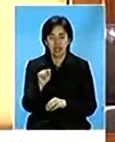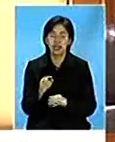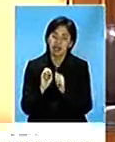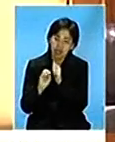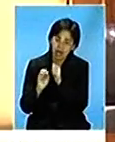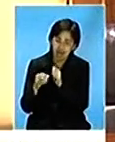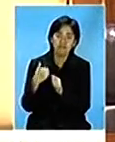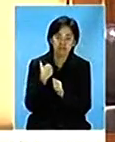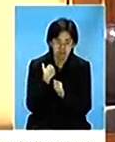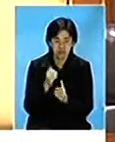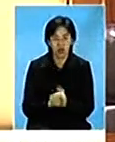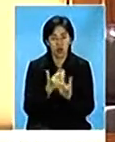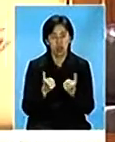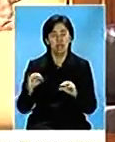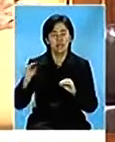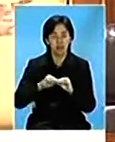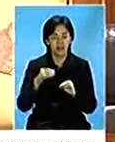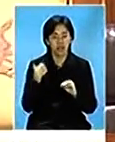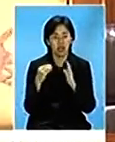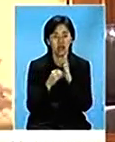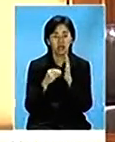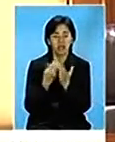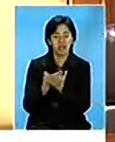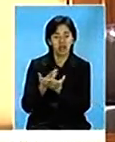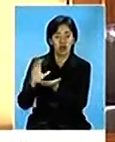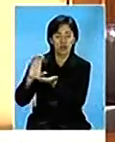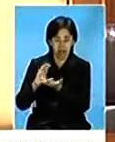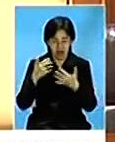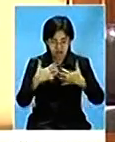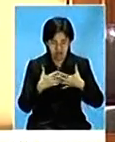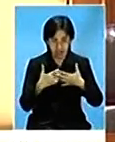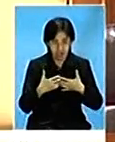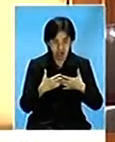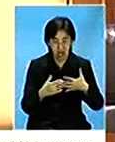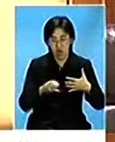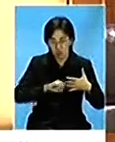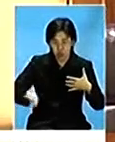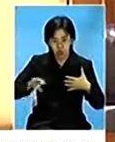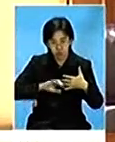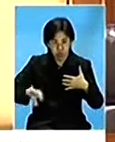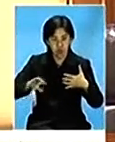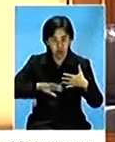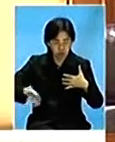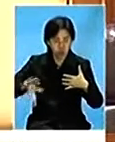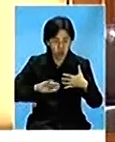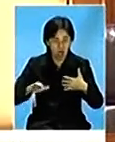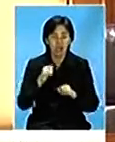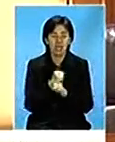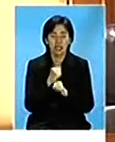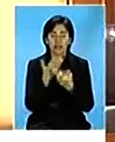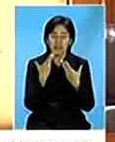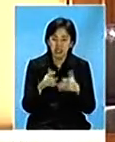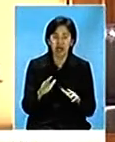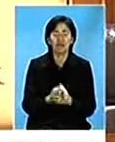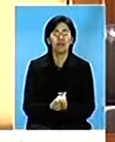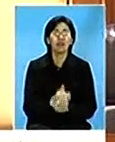ปีนี้ก็ทำเพิ่มขึ้นอีกนะกทม.ก็ได้งบทำเครื่องดันน้ำนะฮะกองทัพเรือก็ได้งบเครื่องทำดันน้ำทำมาสำเร็จส่วนหนึ่ง